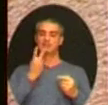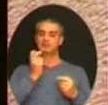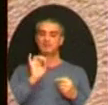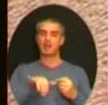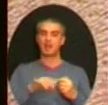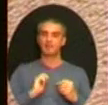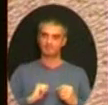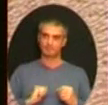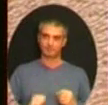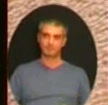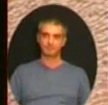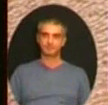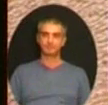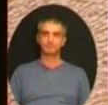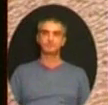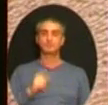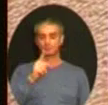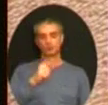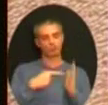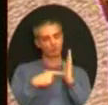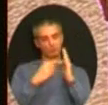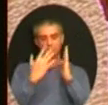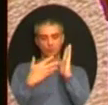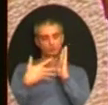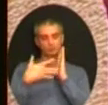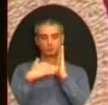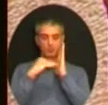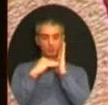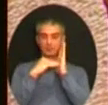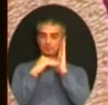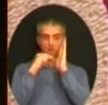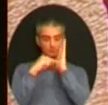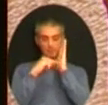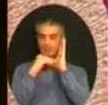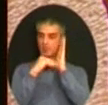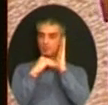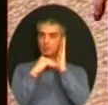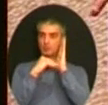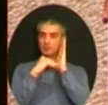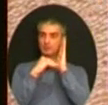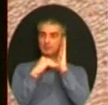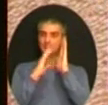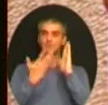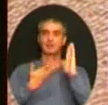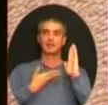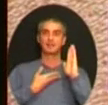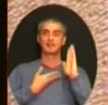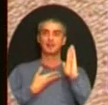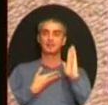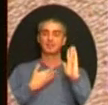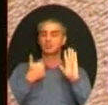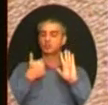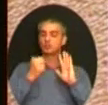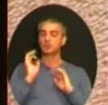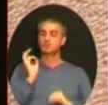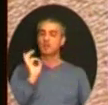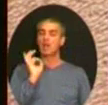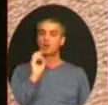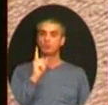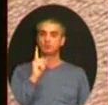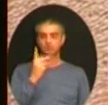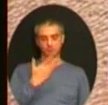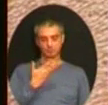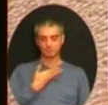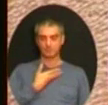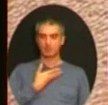אלף קולות. הוא המודד. וממנו, אם קיבלת כ-60%, אתה